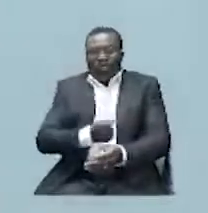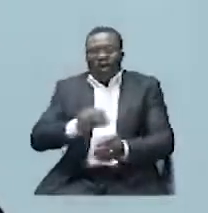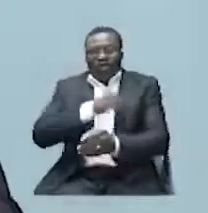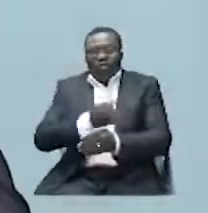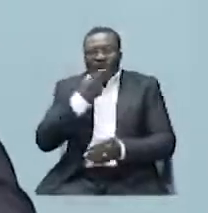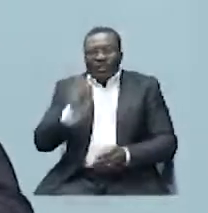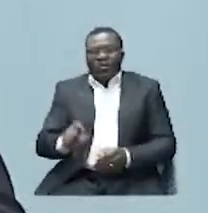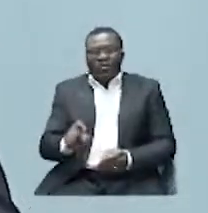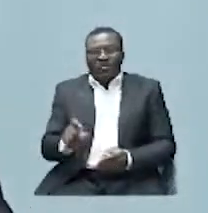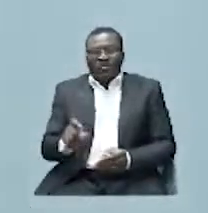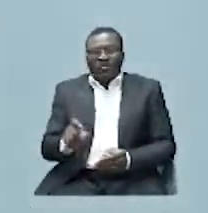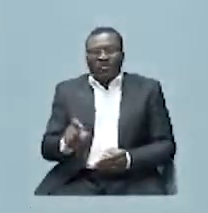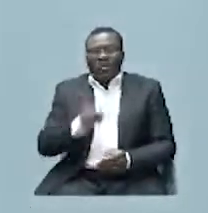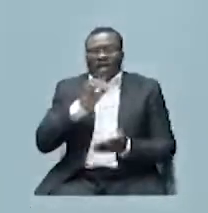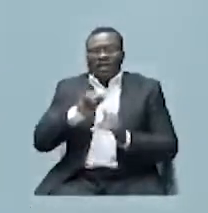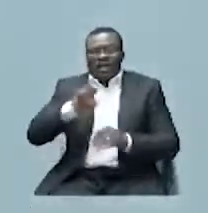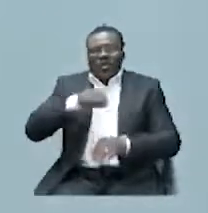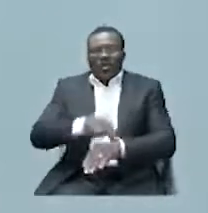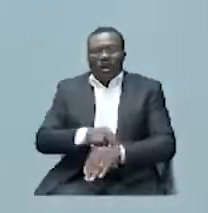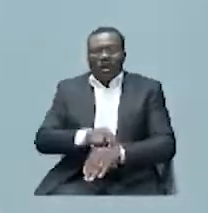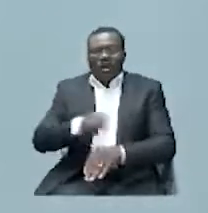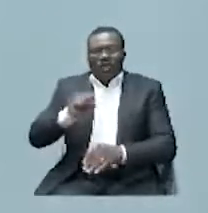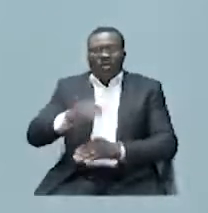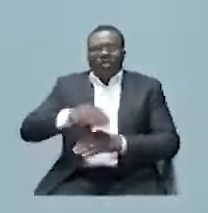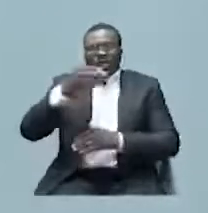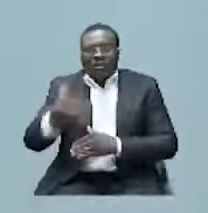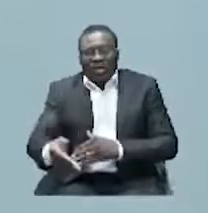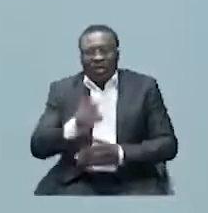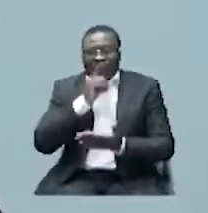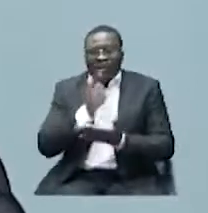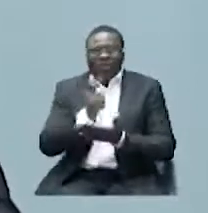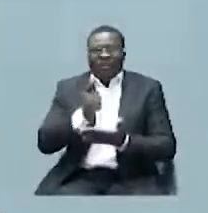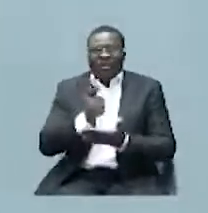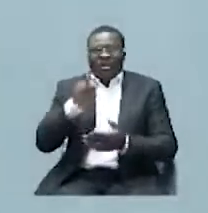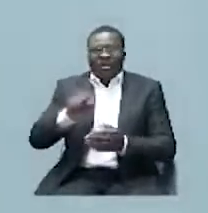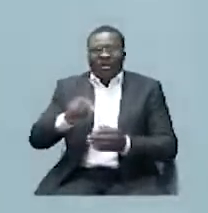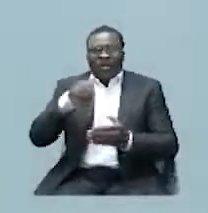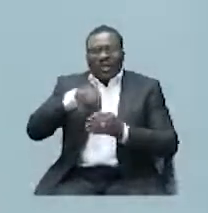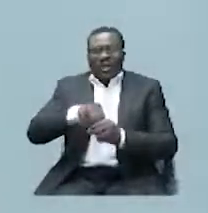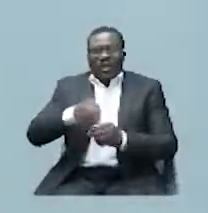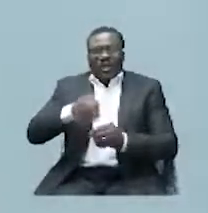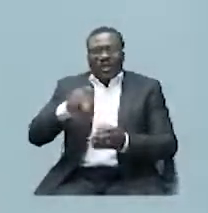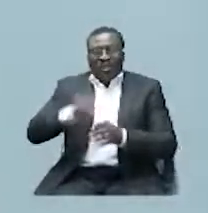exécutif. Est-ce qu'il est normal qu'après l'avoir affirmé, mais que dans la pratique,